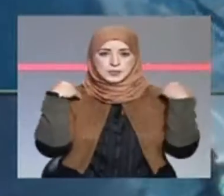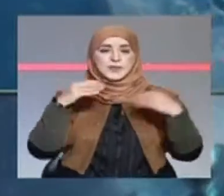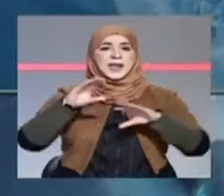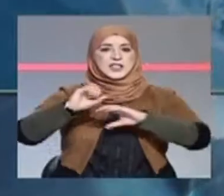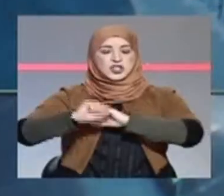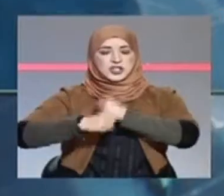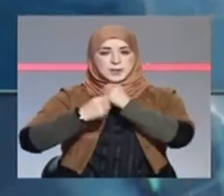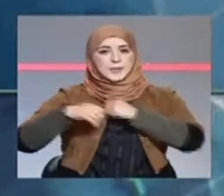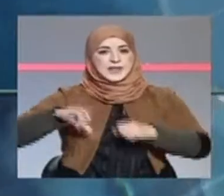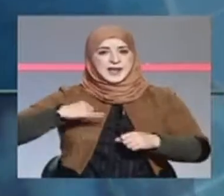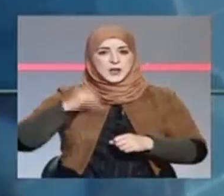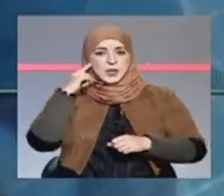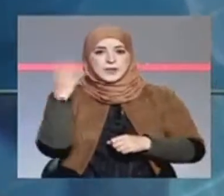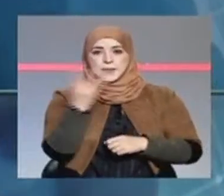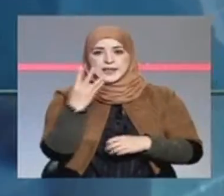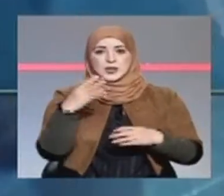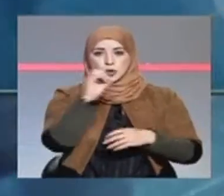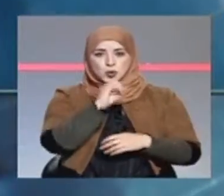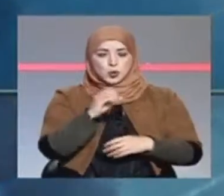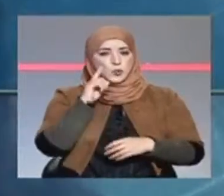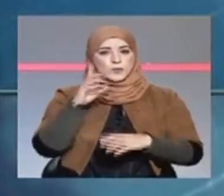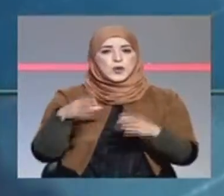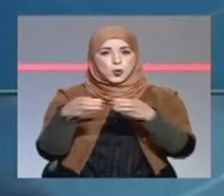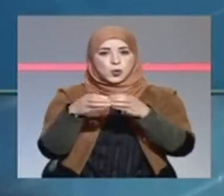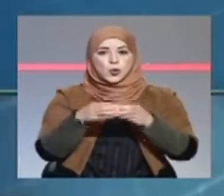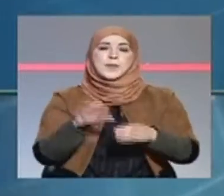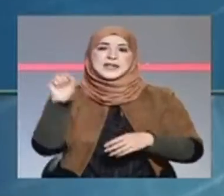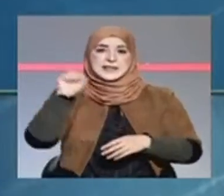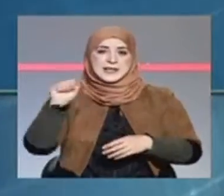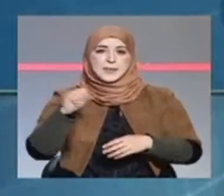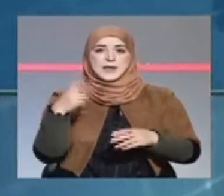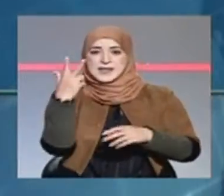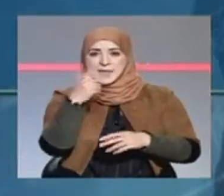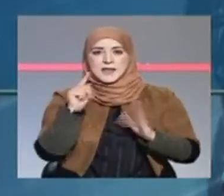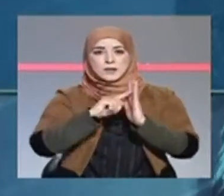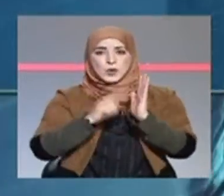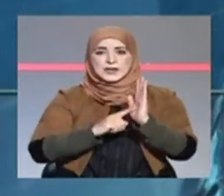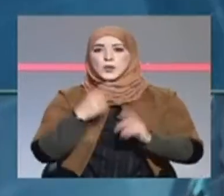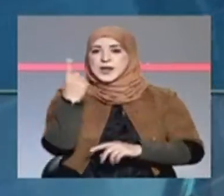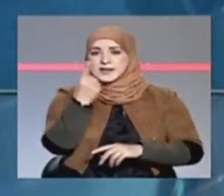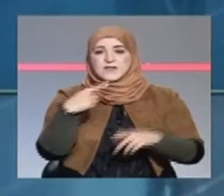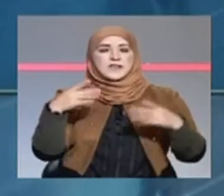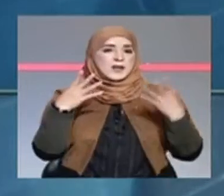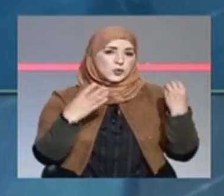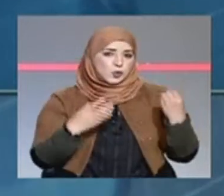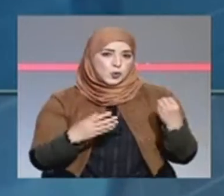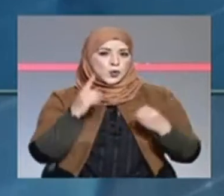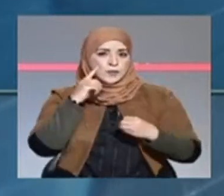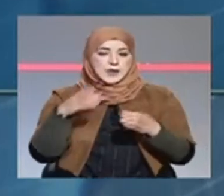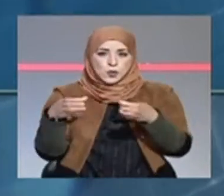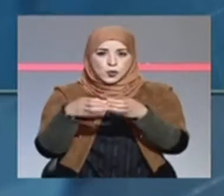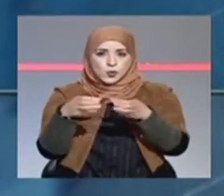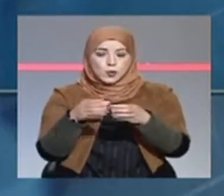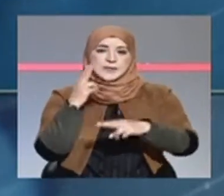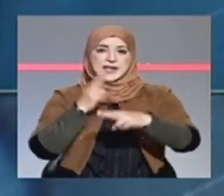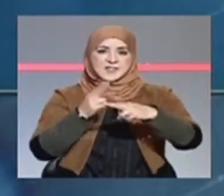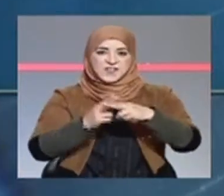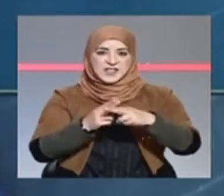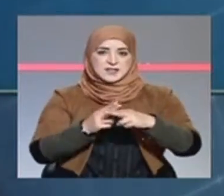برباعيه نظيفه وعد مستقبلا سليمان بالنقاط الثلاث بهدف دون مقابل من امام مضيفه